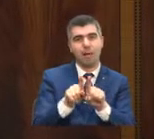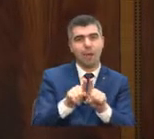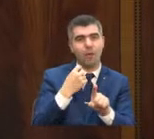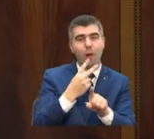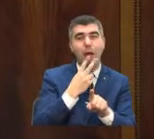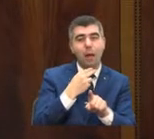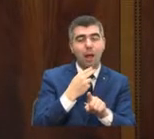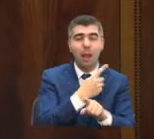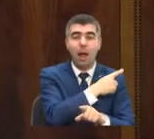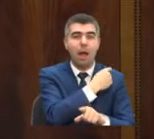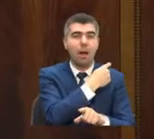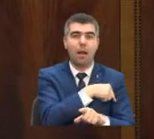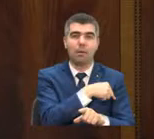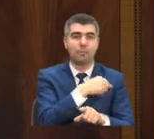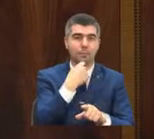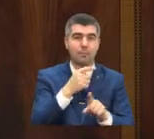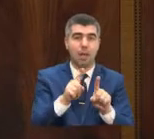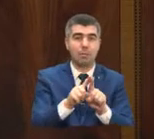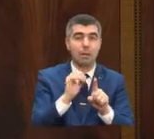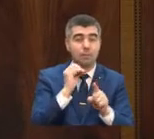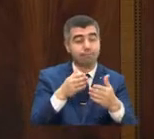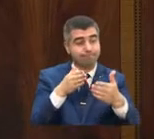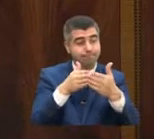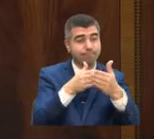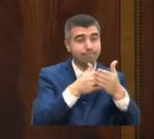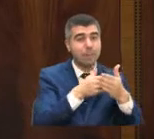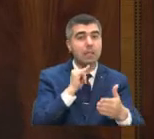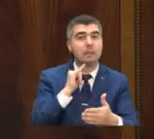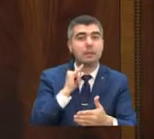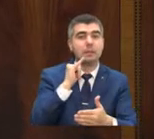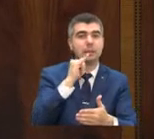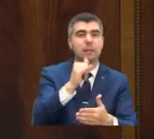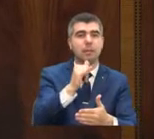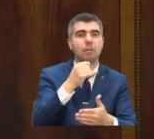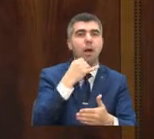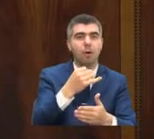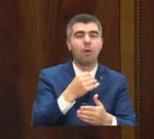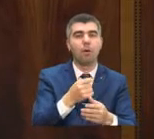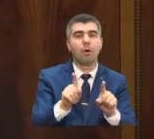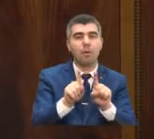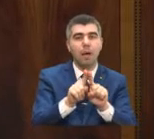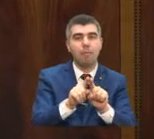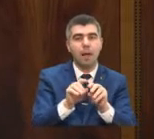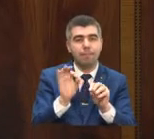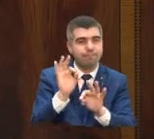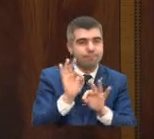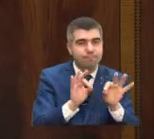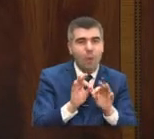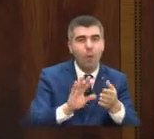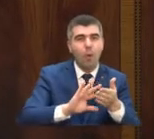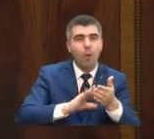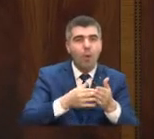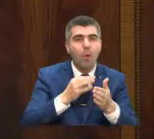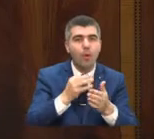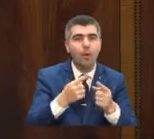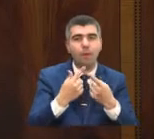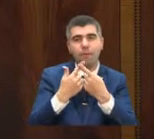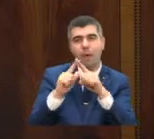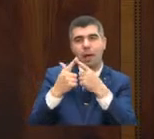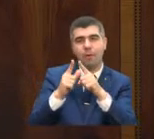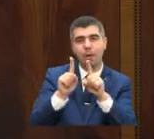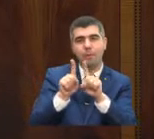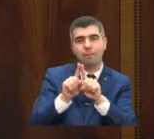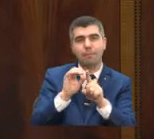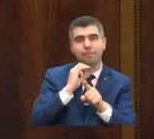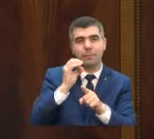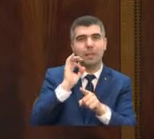لمحاربة ظاهرة الإرهاب، فإنها تظل دائما معرضة للتشويش الناتج عن إصرار البعض على تبني